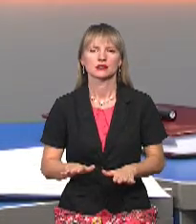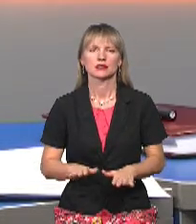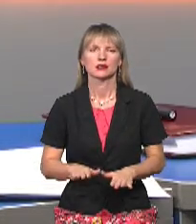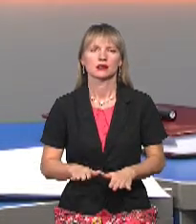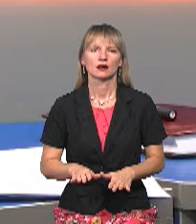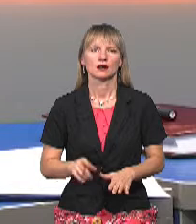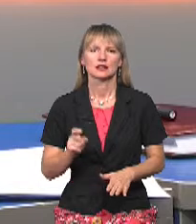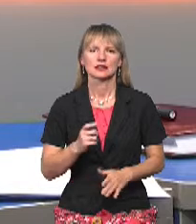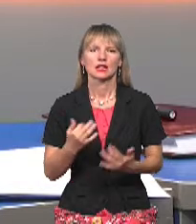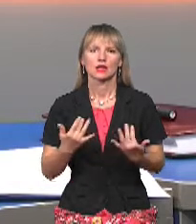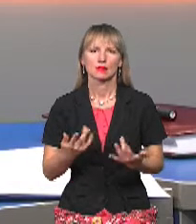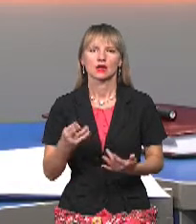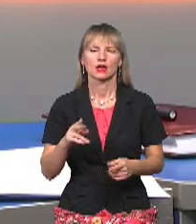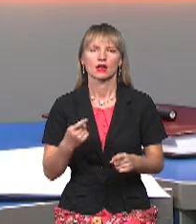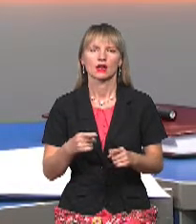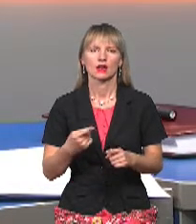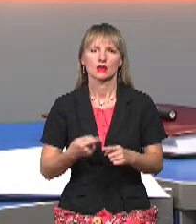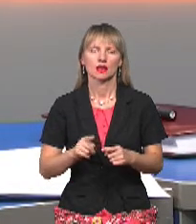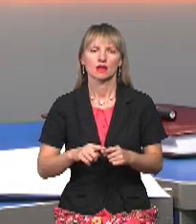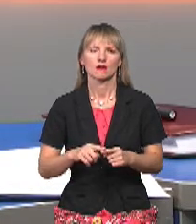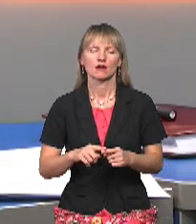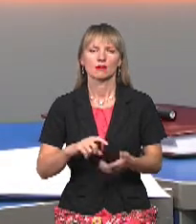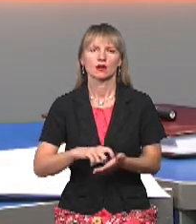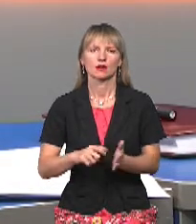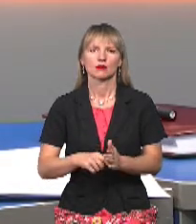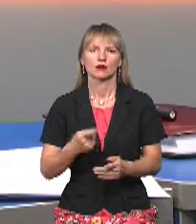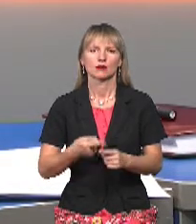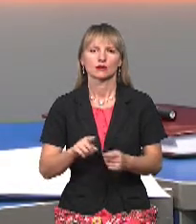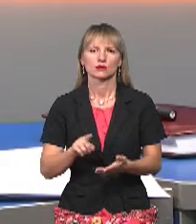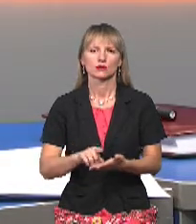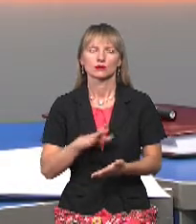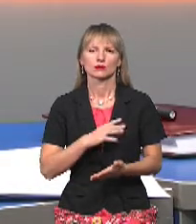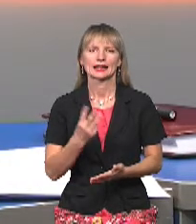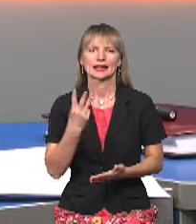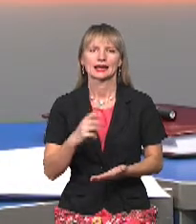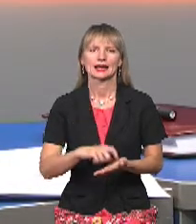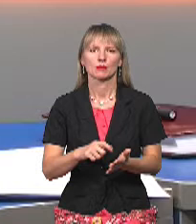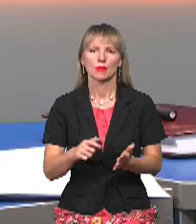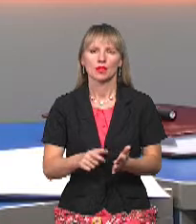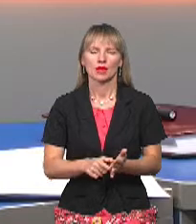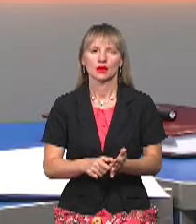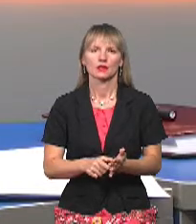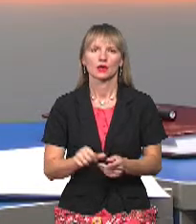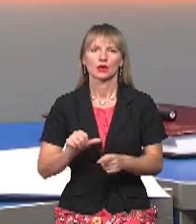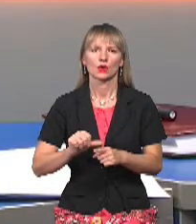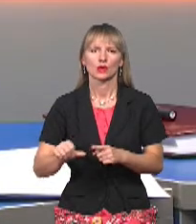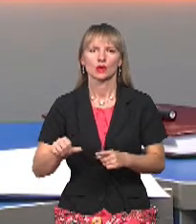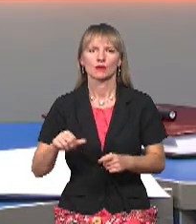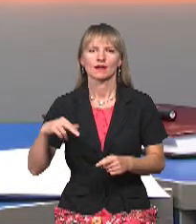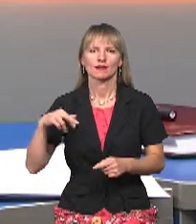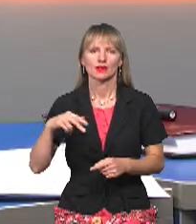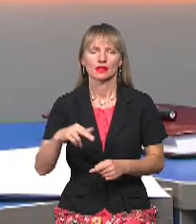з певними вимогами для цього приміщення. Це повинно бути там три кімнати, окремий